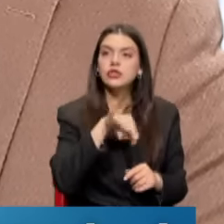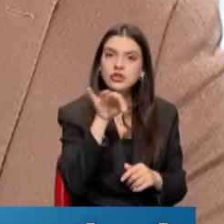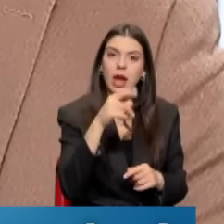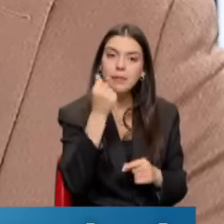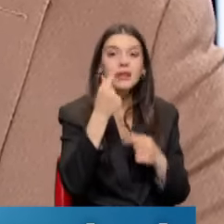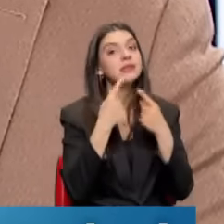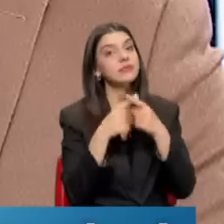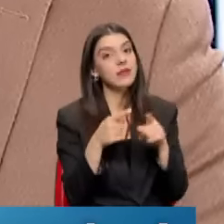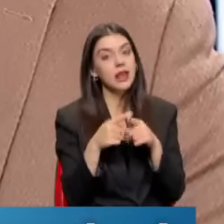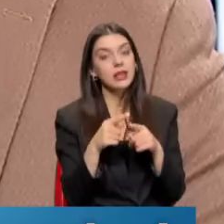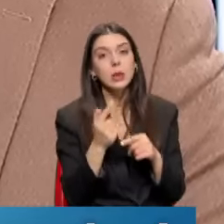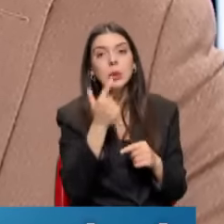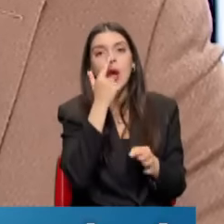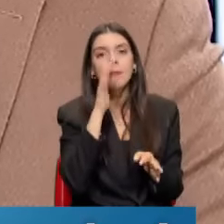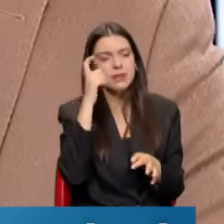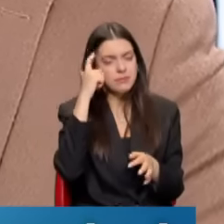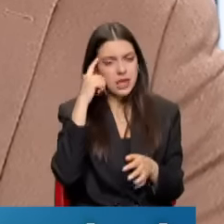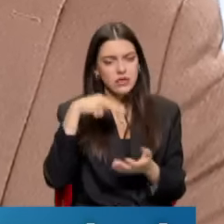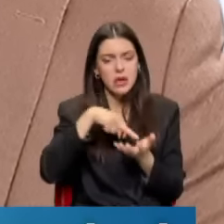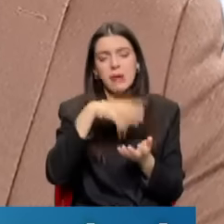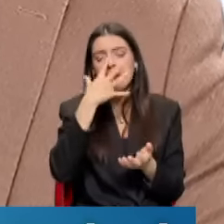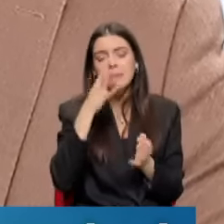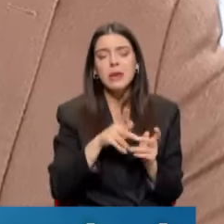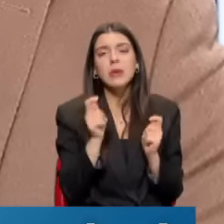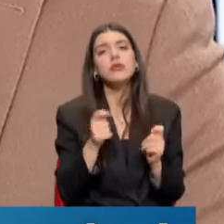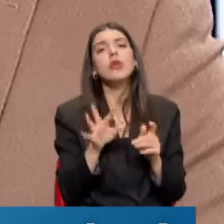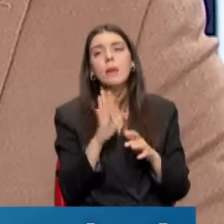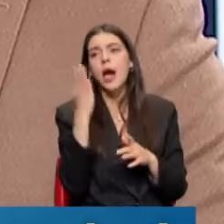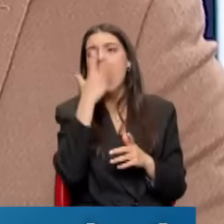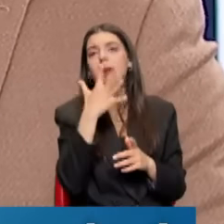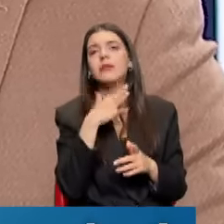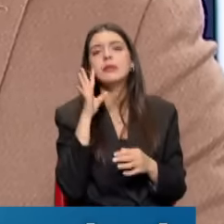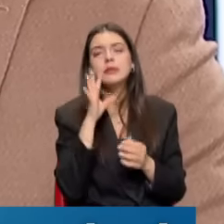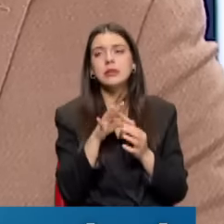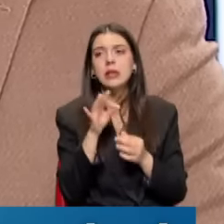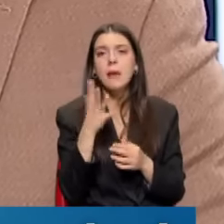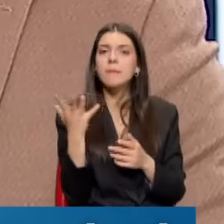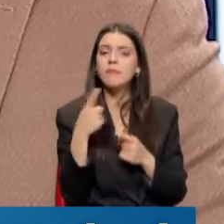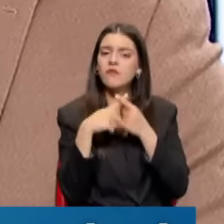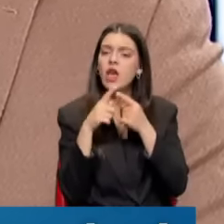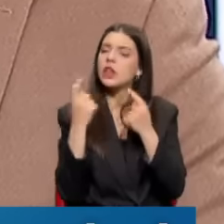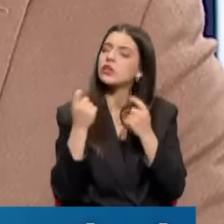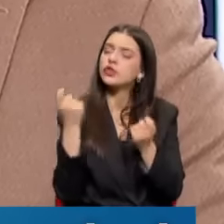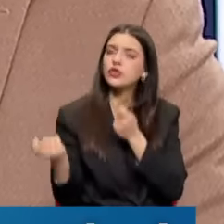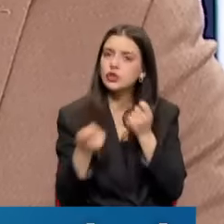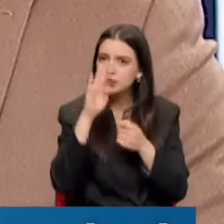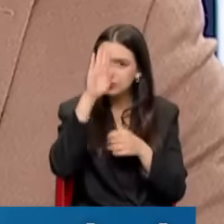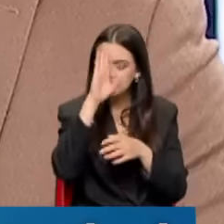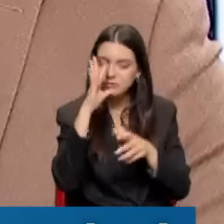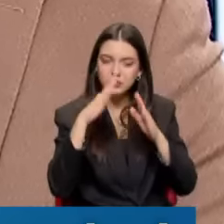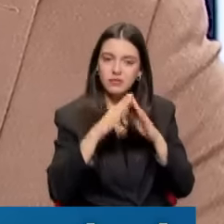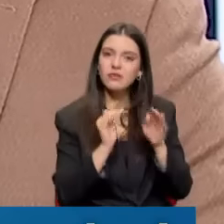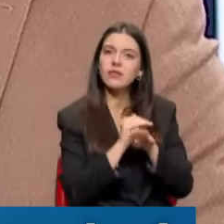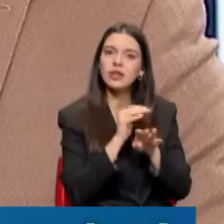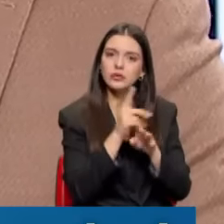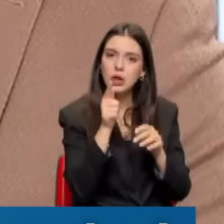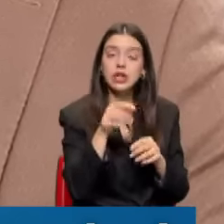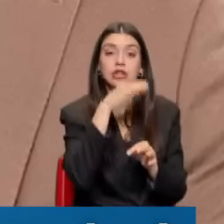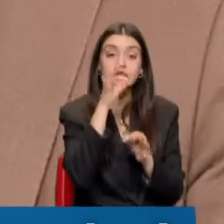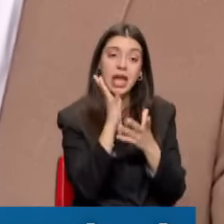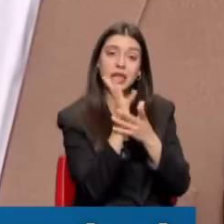bir ürün olduğu için akmaz kokmaz başında beklemen gerekmediği için Karadenizli mesela başka bir işte çalışıyor ya da İstanbul'a yerleşmiş çayını